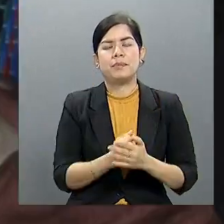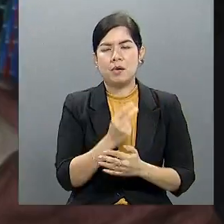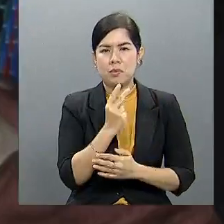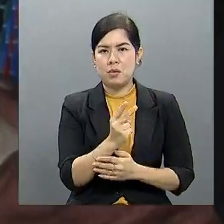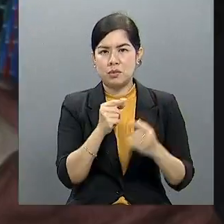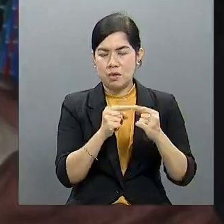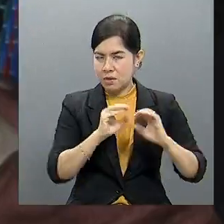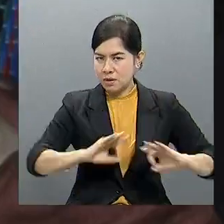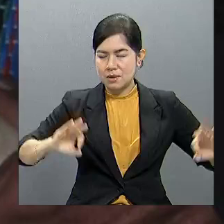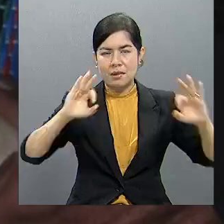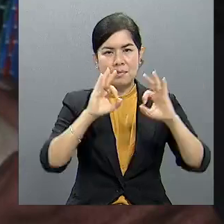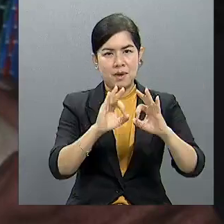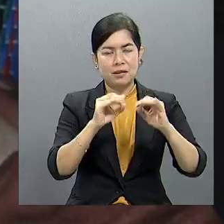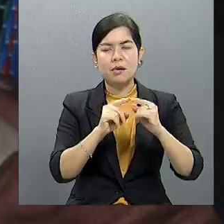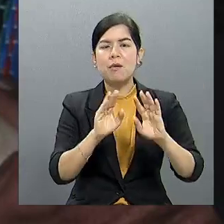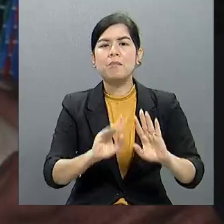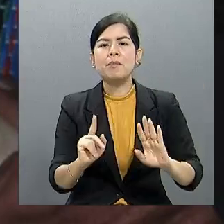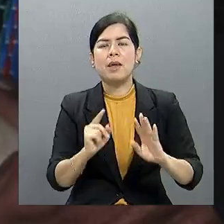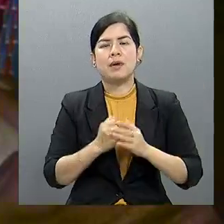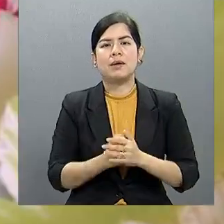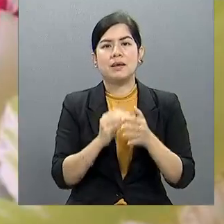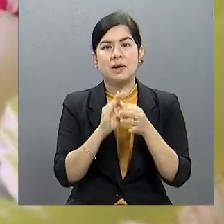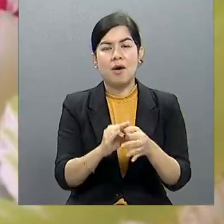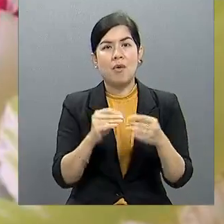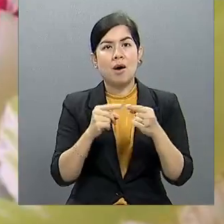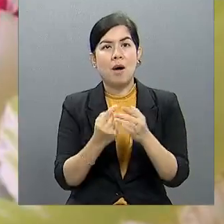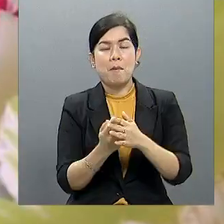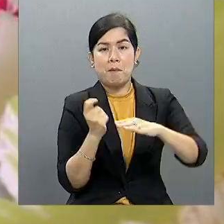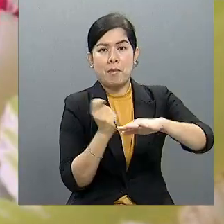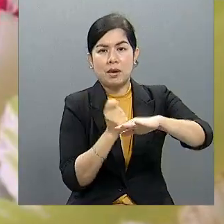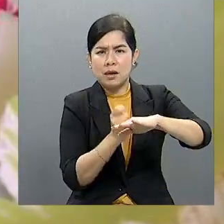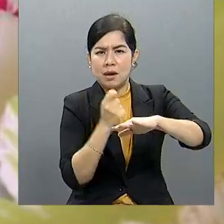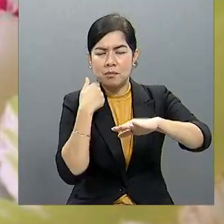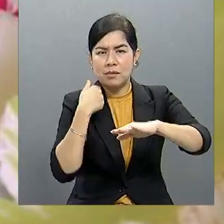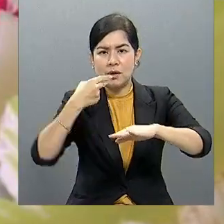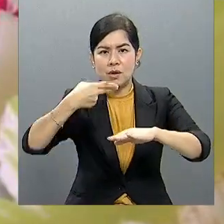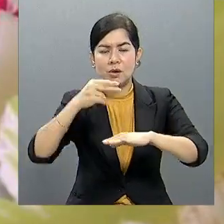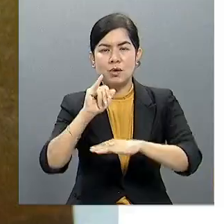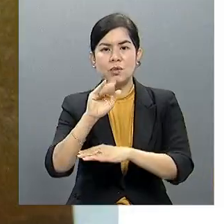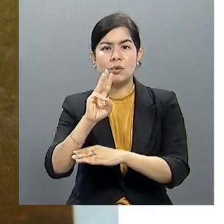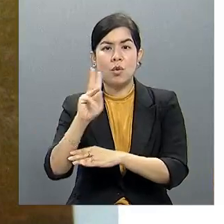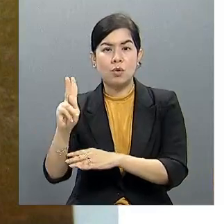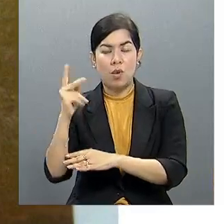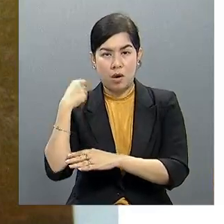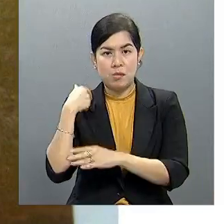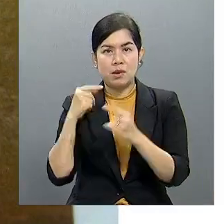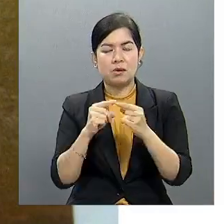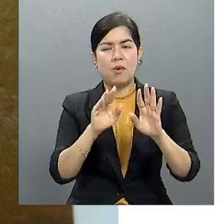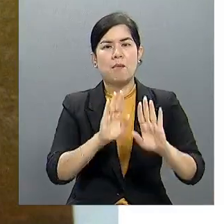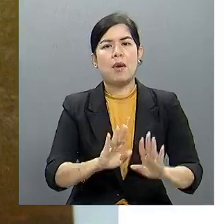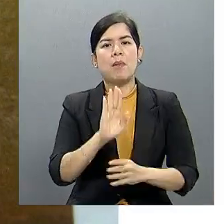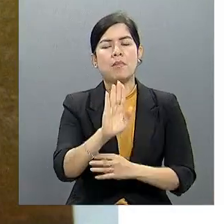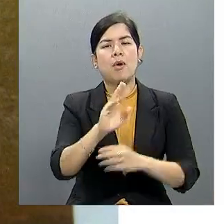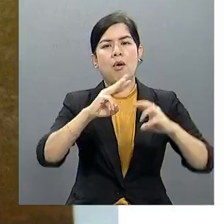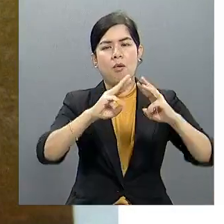จะเป็นสเน่การแงหยวกคะแล้็จะเปนพละเครื่องซึงเด่นๆก็คือพละเครื่องพละสมเด็ดในวัให่ของเราเวลามีคนที่เขา